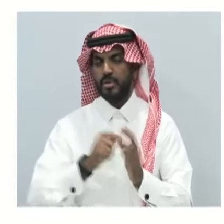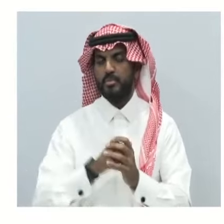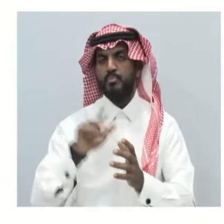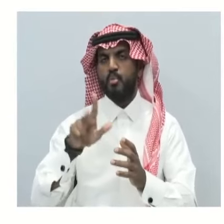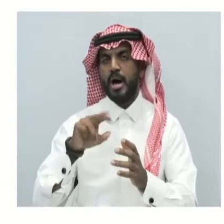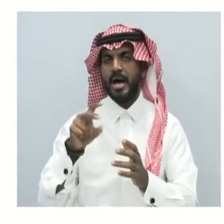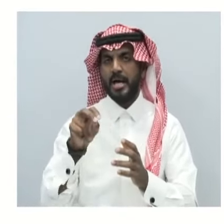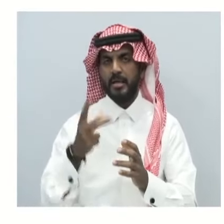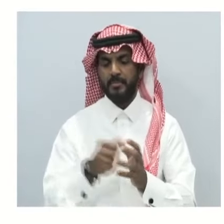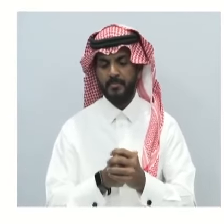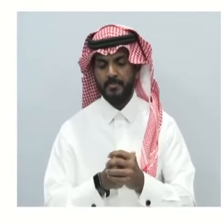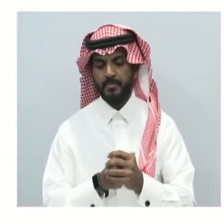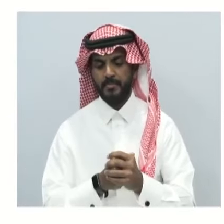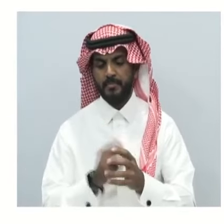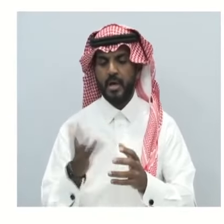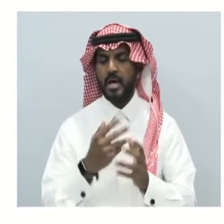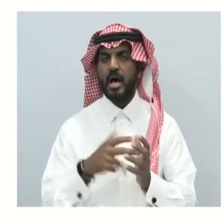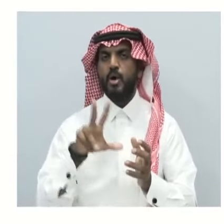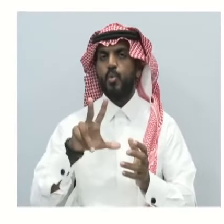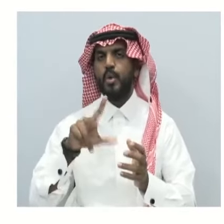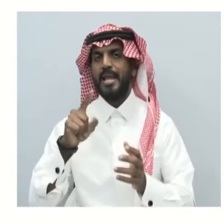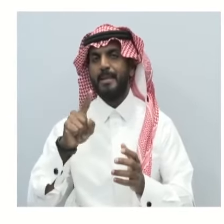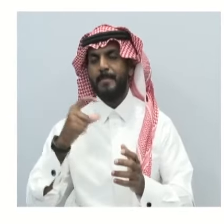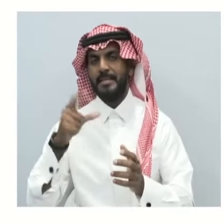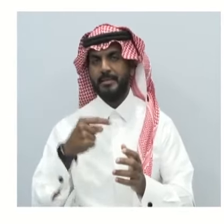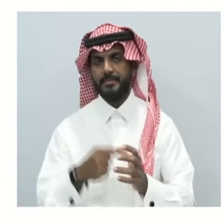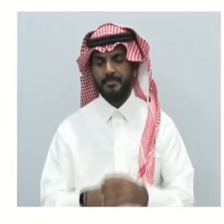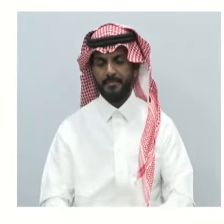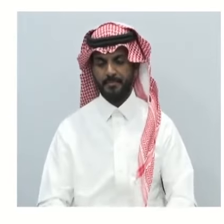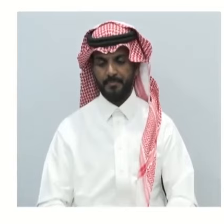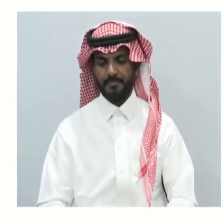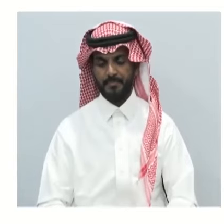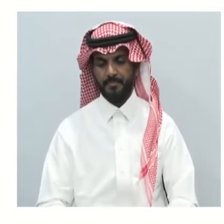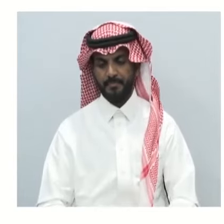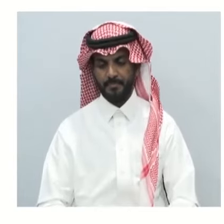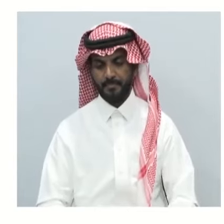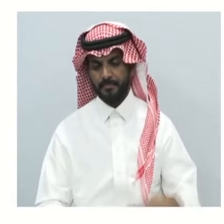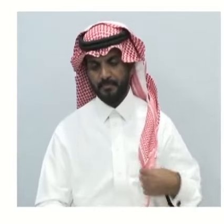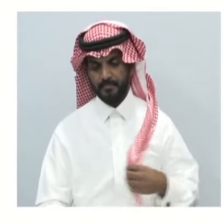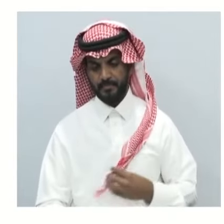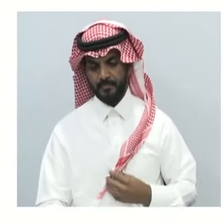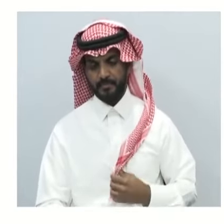كما تشاهد امامك اما ان يكون الطور المحاق او حتى طور البدر